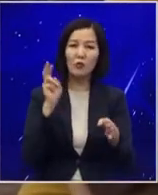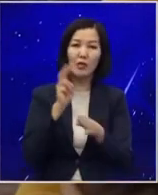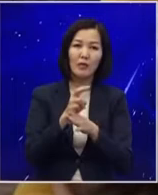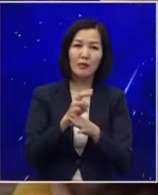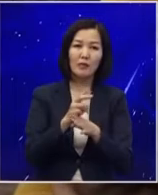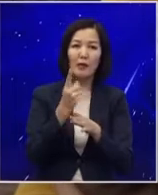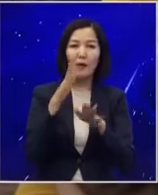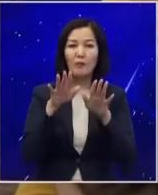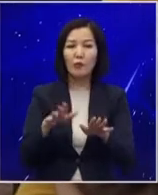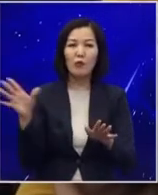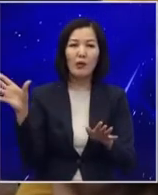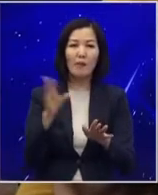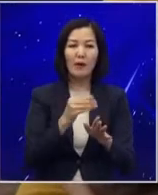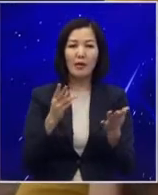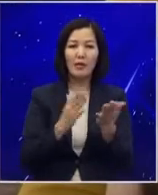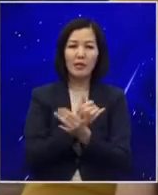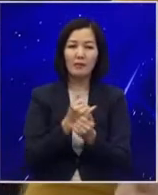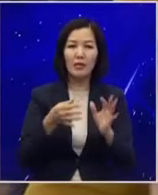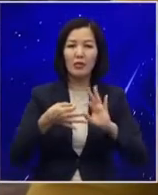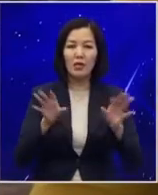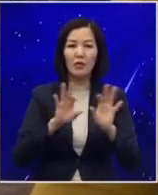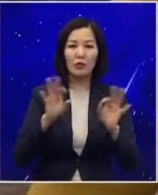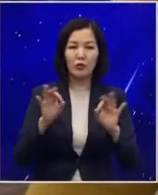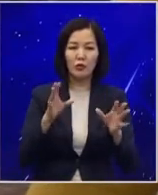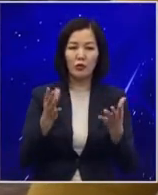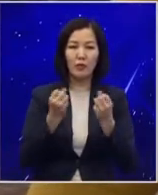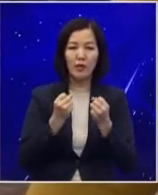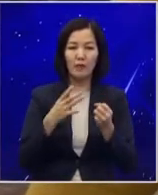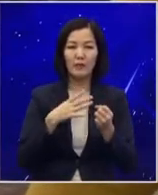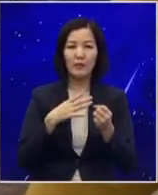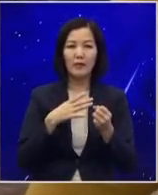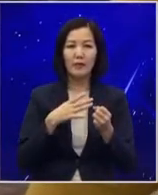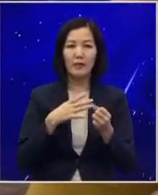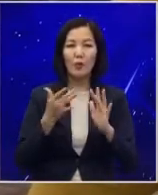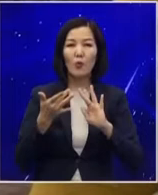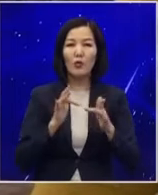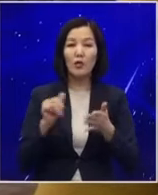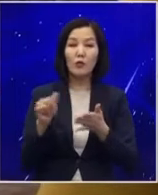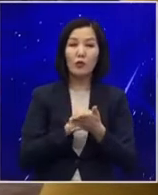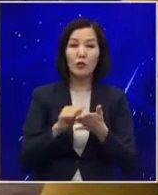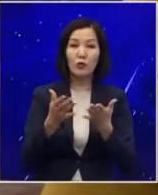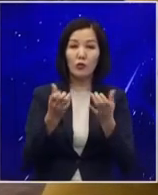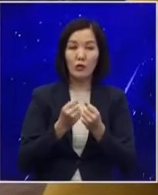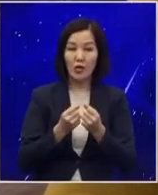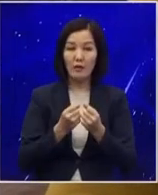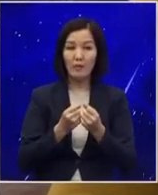Осы кісілер бәрін тұрақты түрде түсіндіріп айтып береді. Бір жерден сразу онлайн түрде документтерімізді